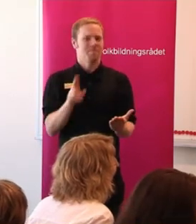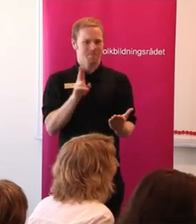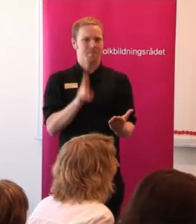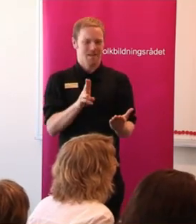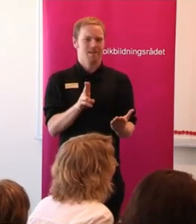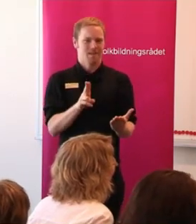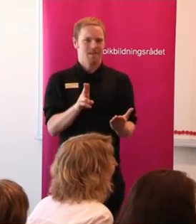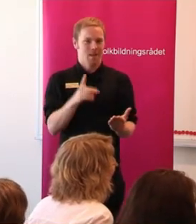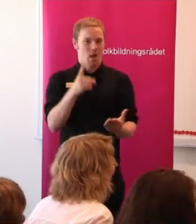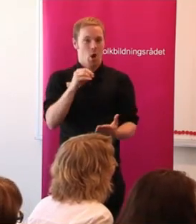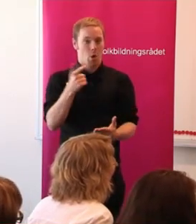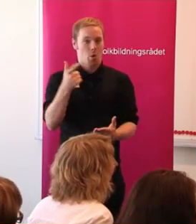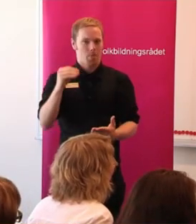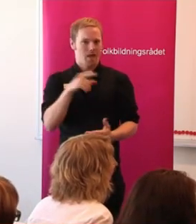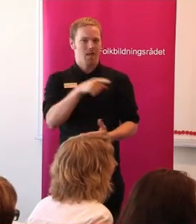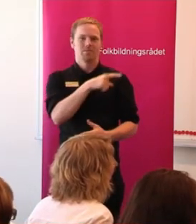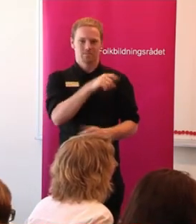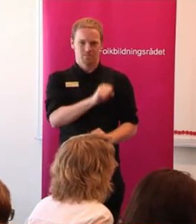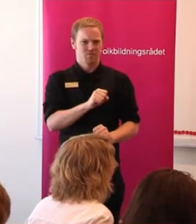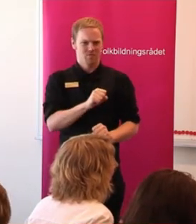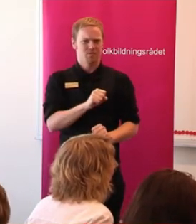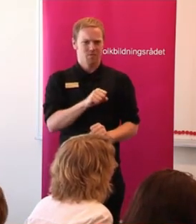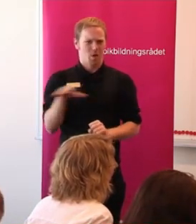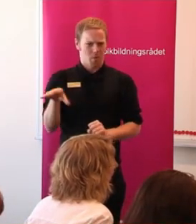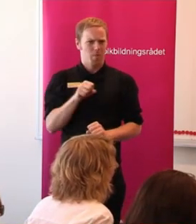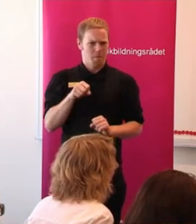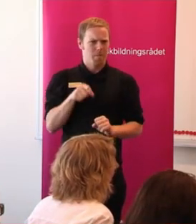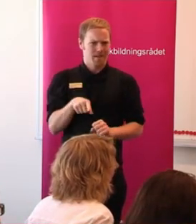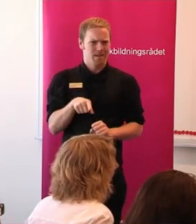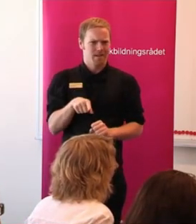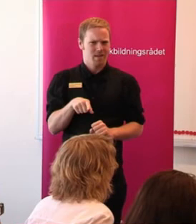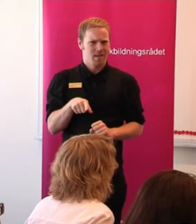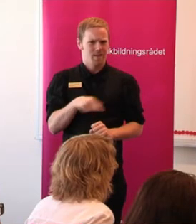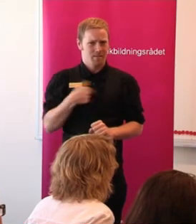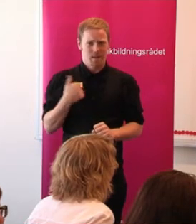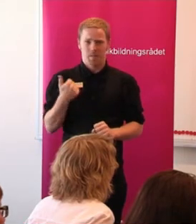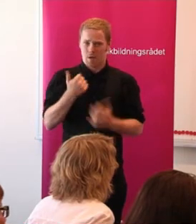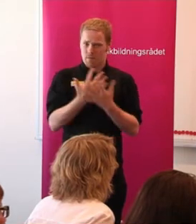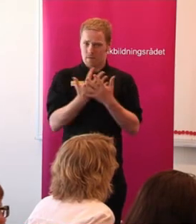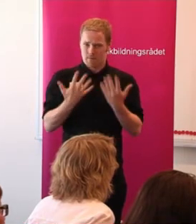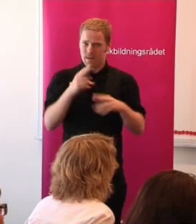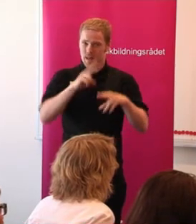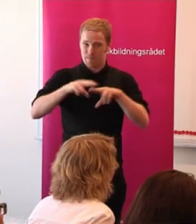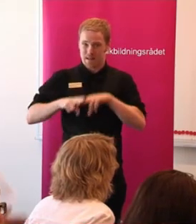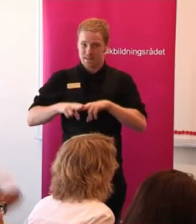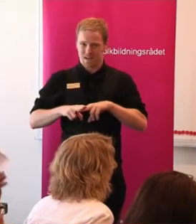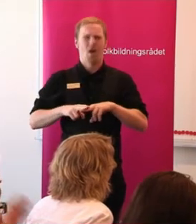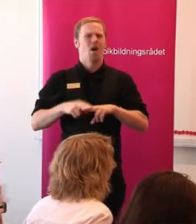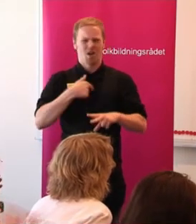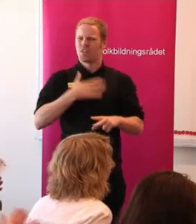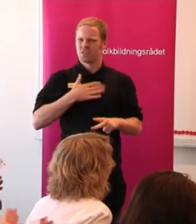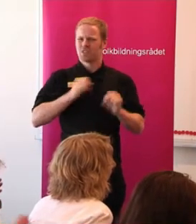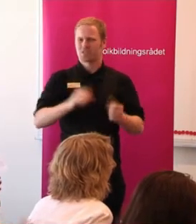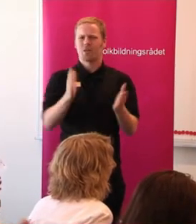att Lotta kommer att ta med sig att vi behöver fler platser på folkhögskolan. Är inte det värt en applåd eller?